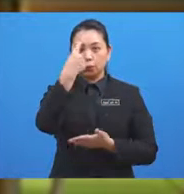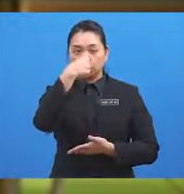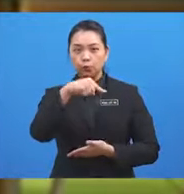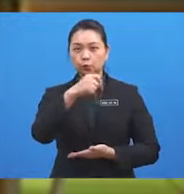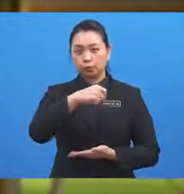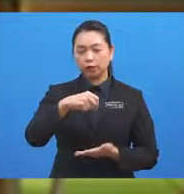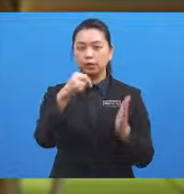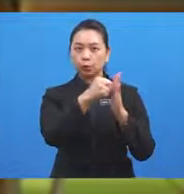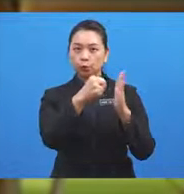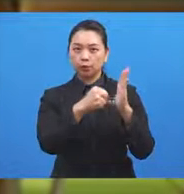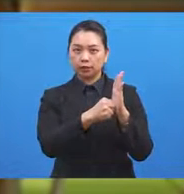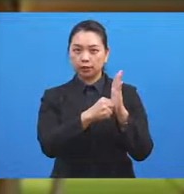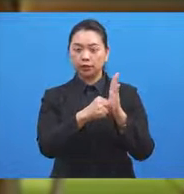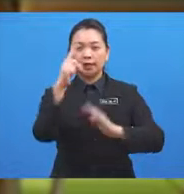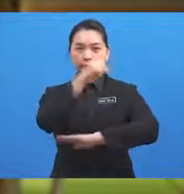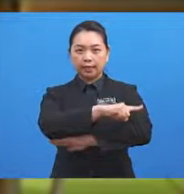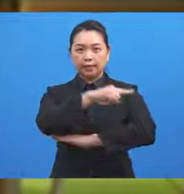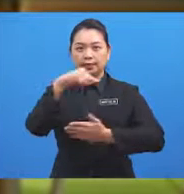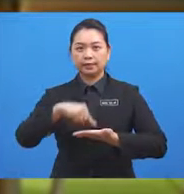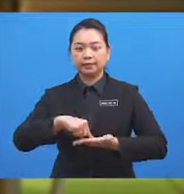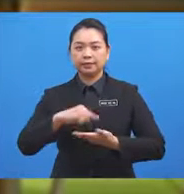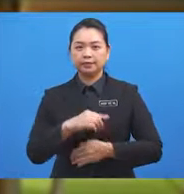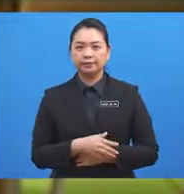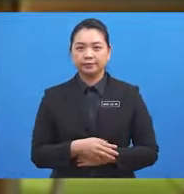mencatat nota pelajaran pada hari ini.